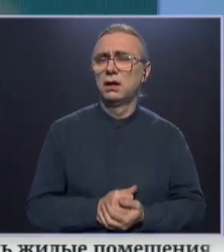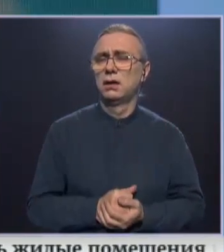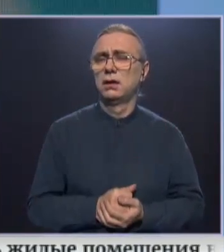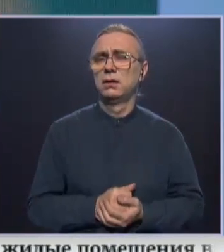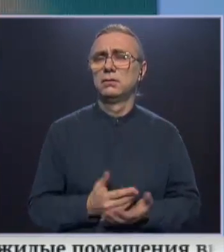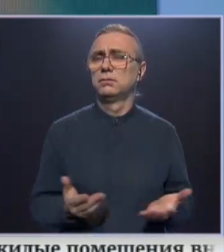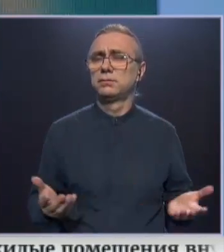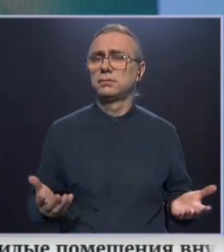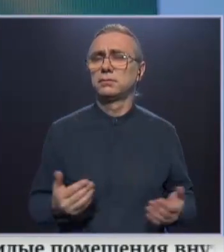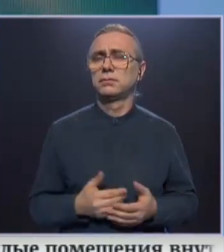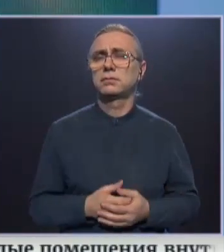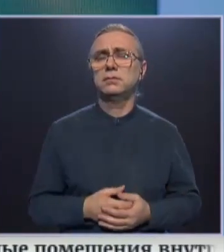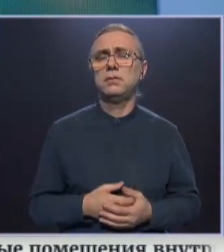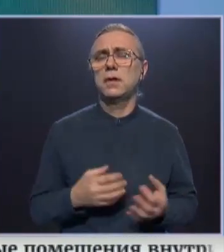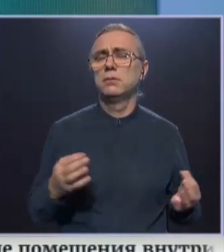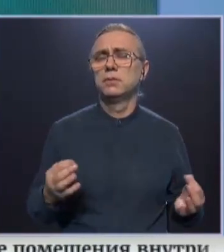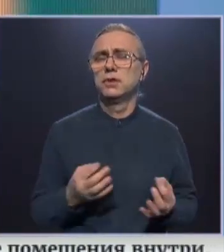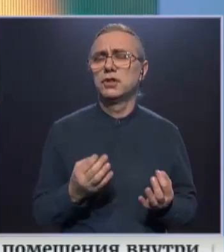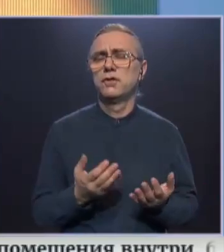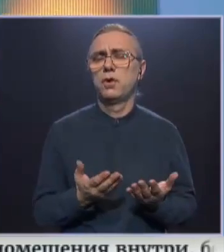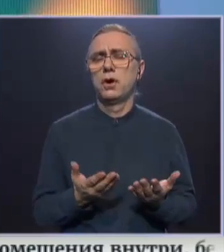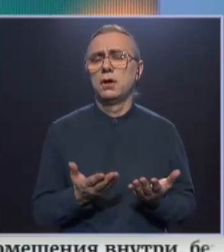не читаем, не знаем из предания там,